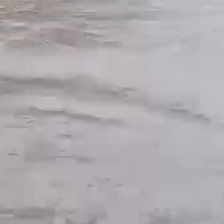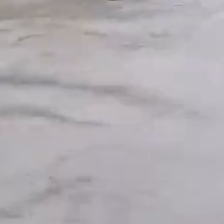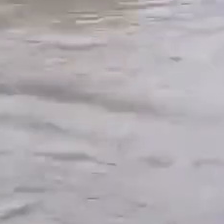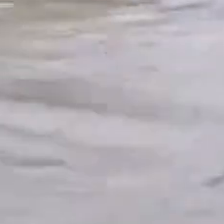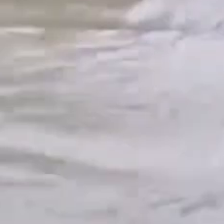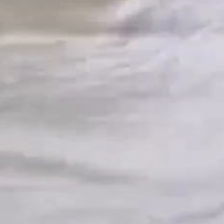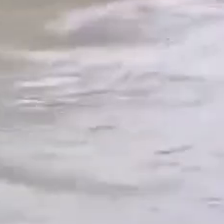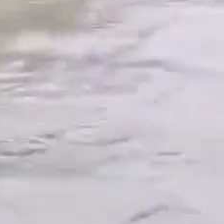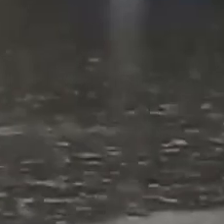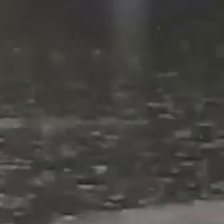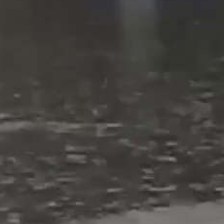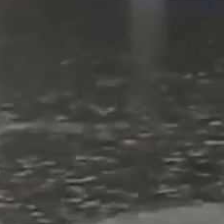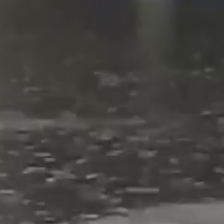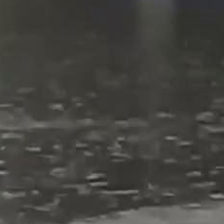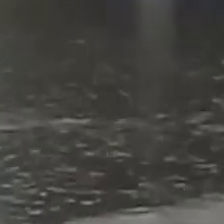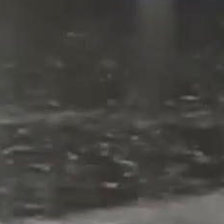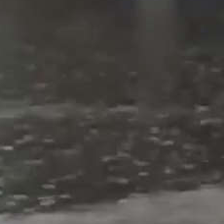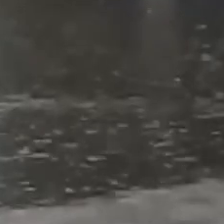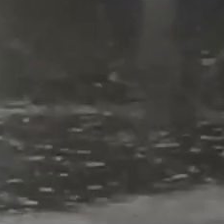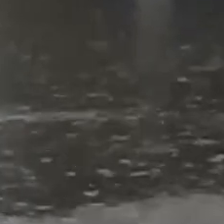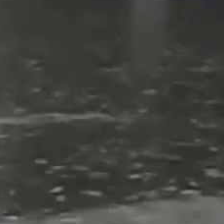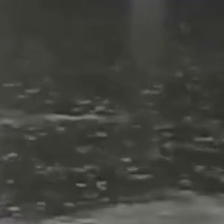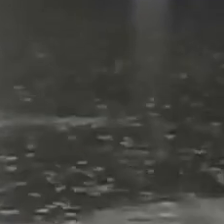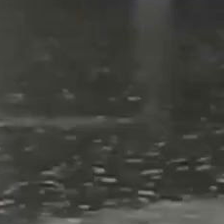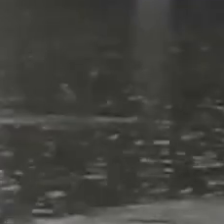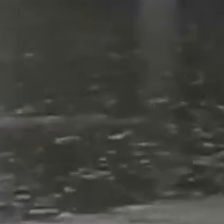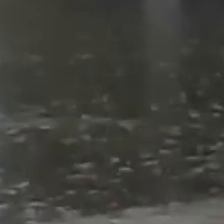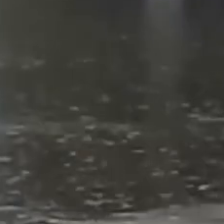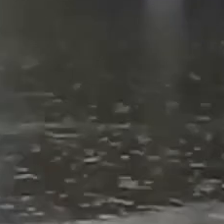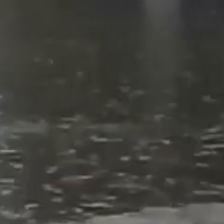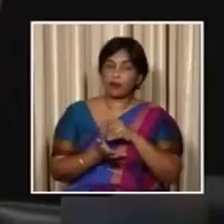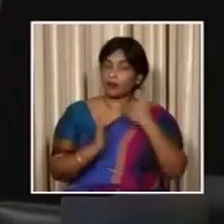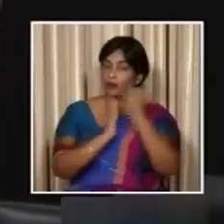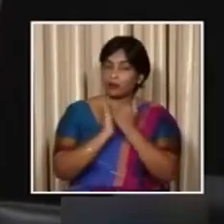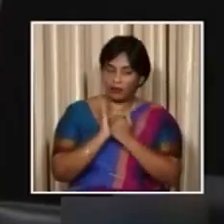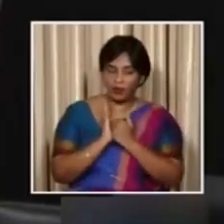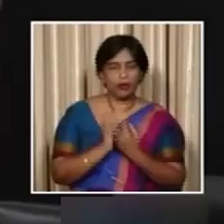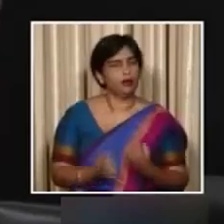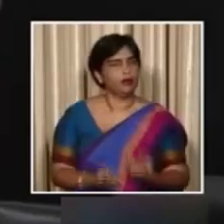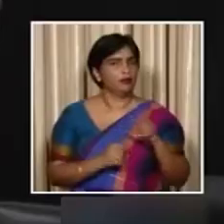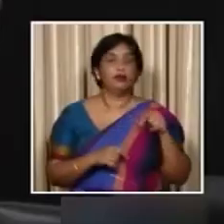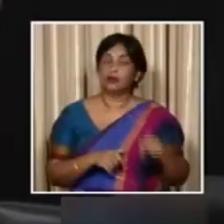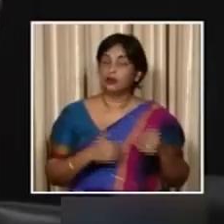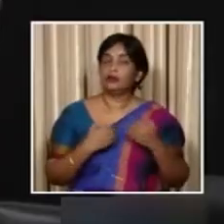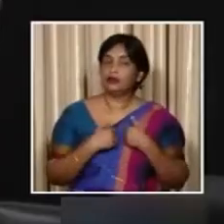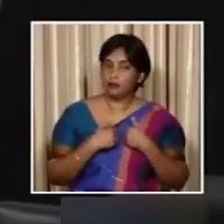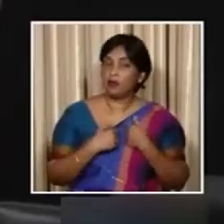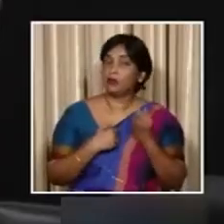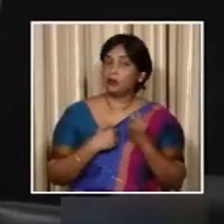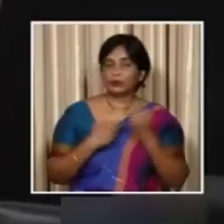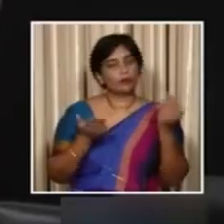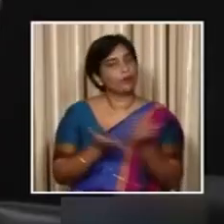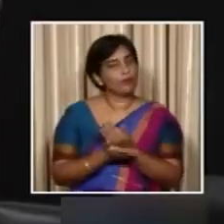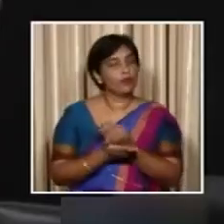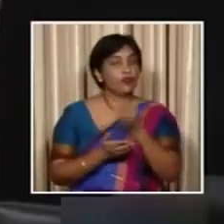අවශ්‍ය මූල්‍ය ප්‍රතිපාදන වෙන් කරලා තිබෙනවා. ඊයේ දවසේදී අපි තීන්දුව කරා මේ ප්‍රතිපාදනවල අඩුවක් තිබෙනවා. දැන් අපි මුදල් වෙන්